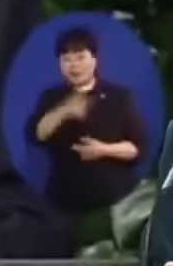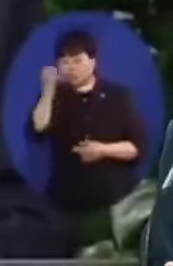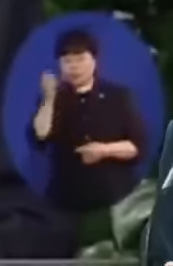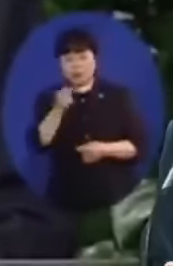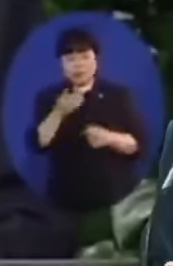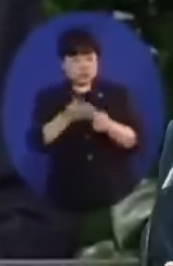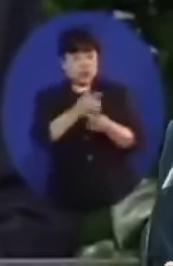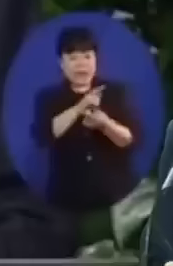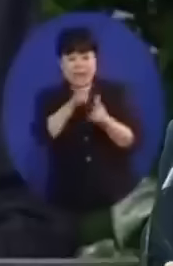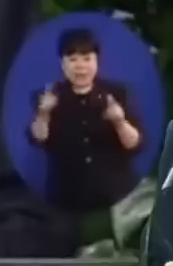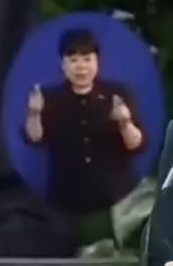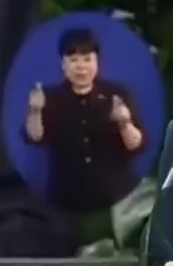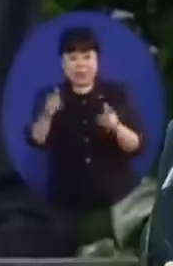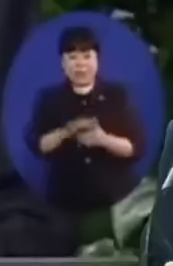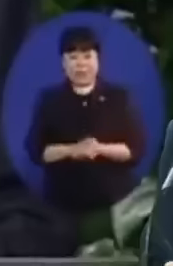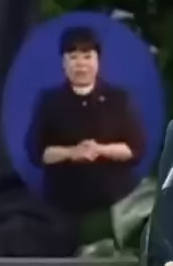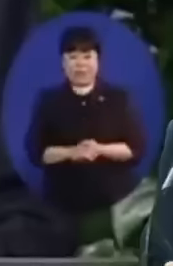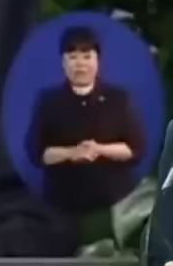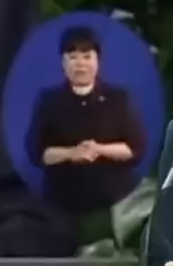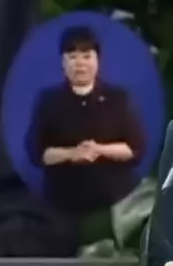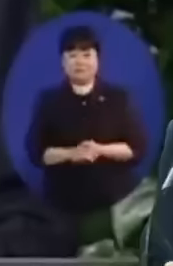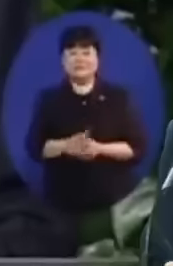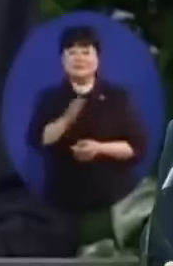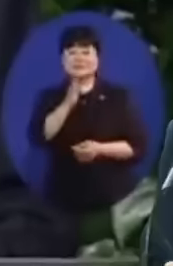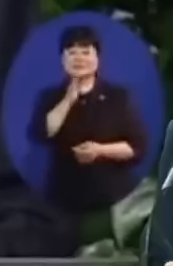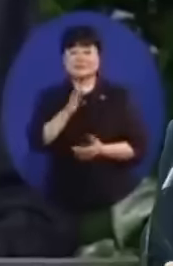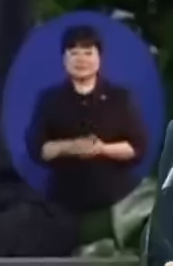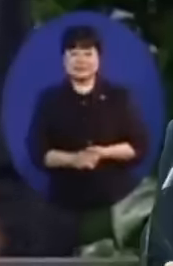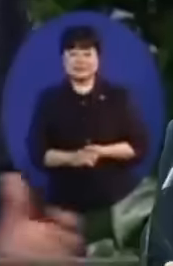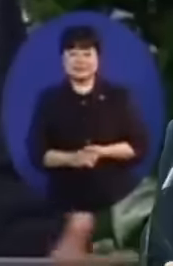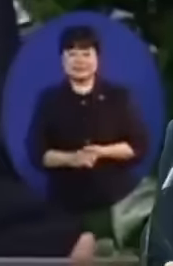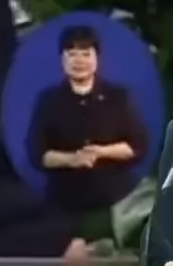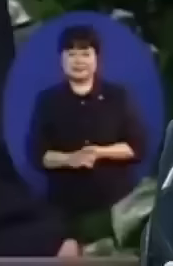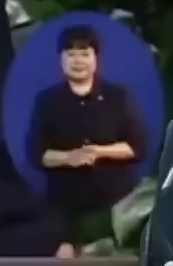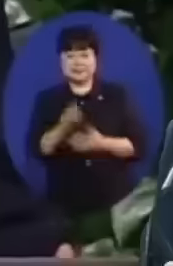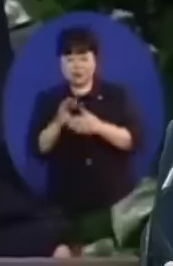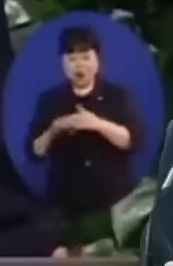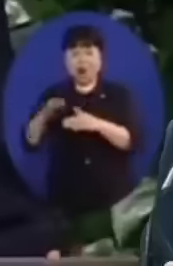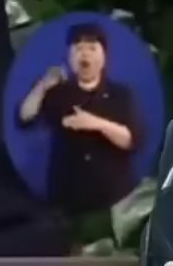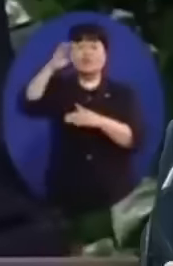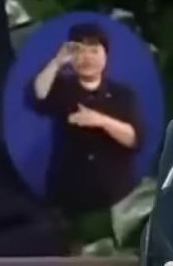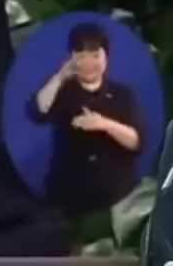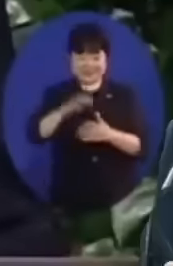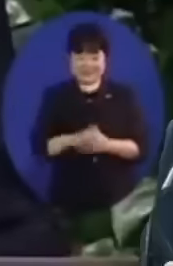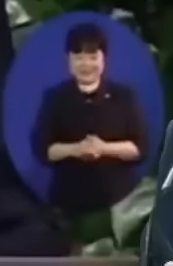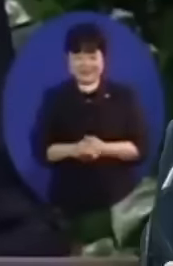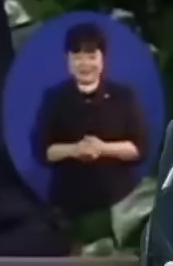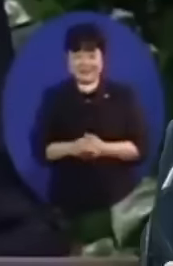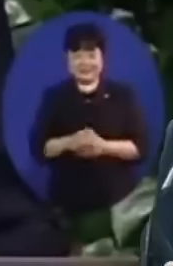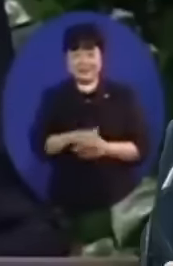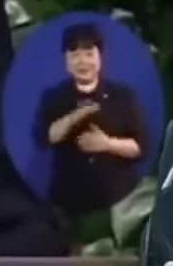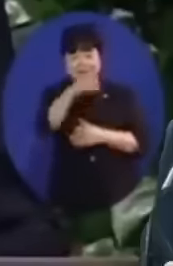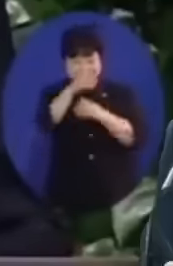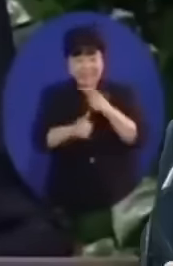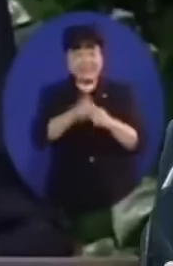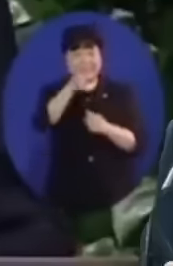모자라게 주는 하나님은 우리 하나님 아닌 것입니다. 우리 하나님 언제나 넘치게 해주신 것입니다. 따라 말씀. 우리